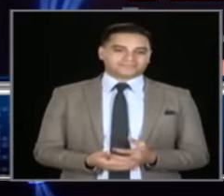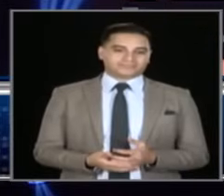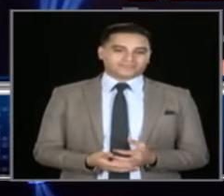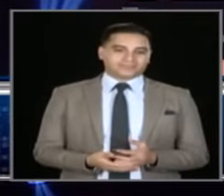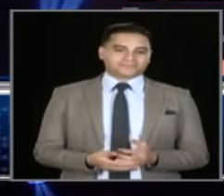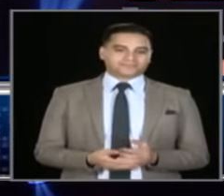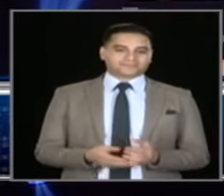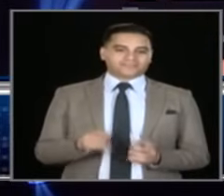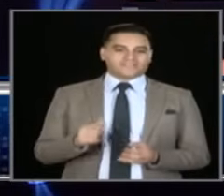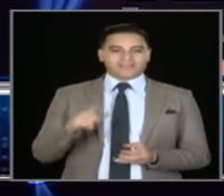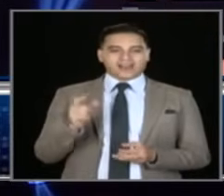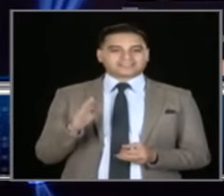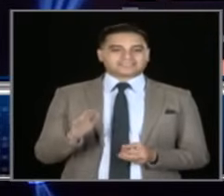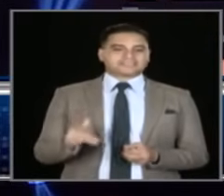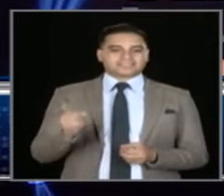الإيطالي. تقول لي فالنسيا؟